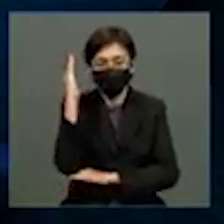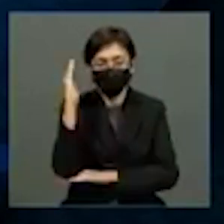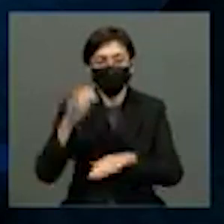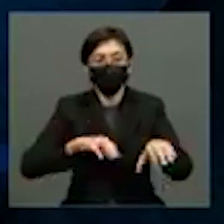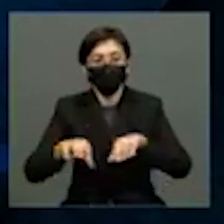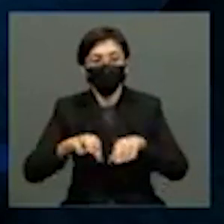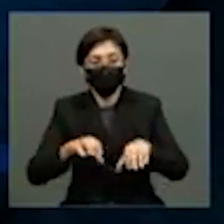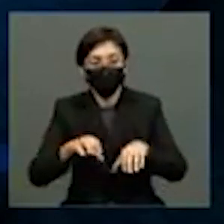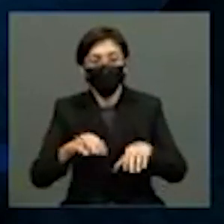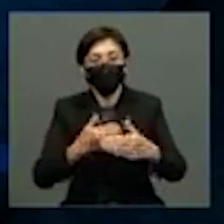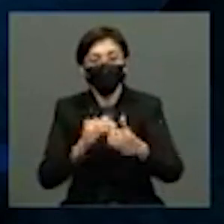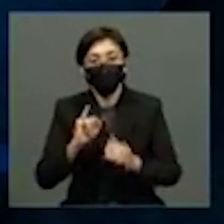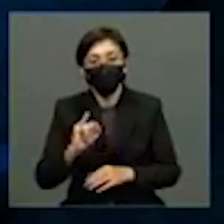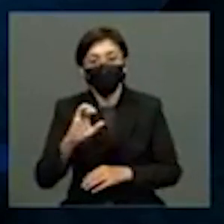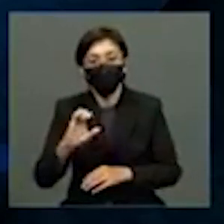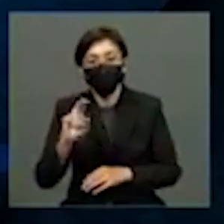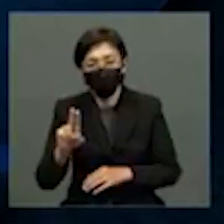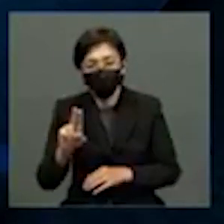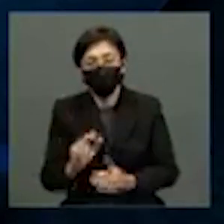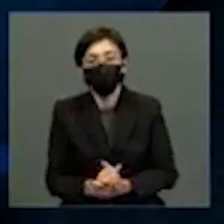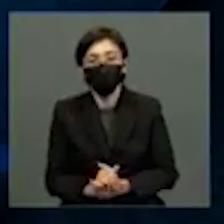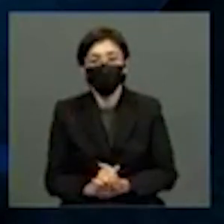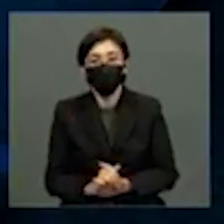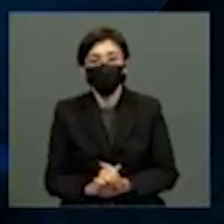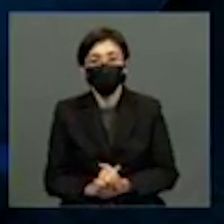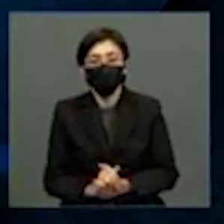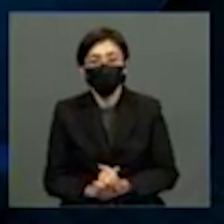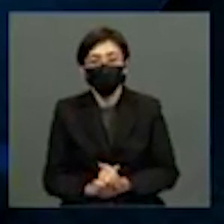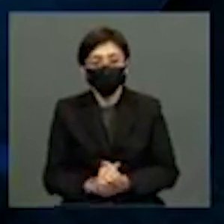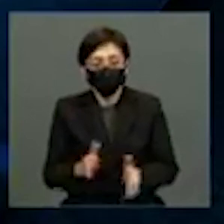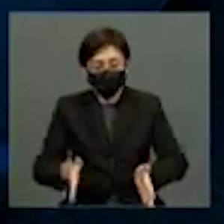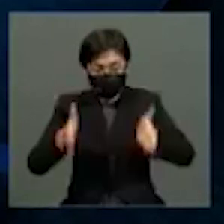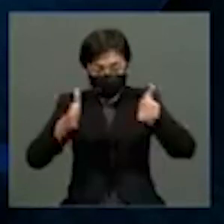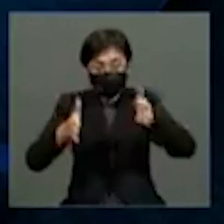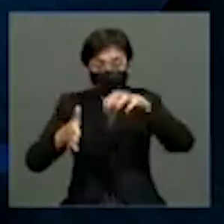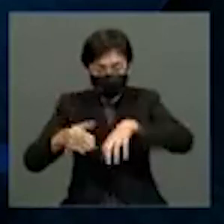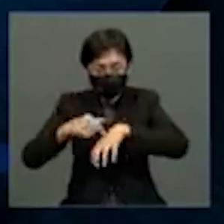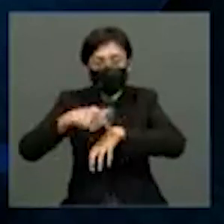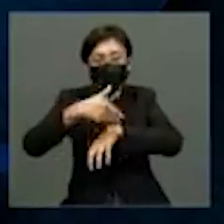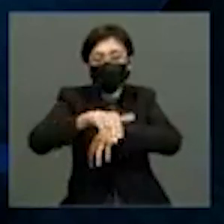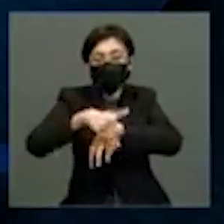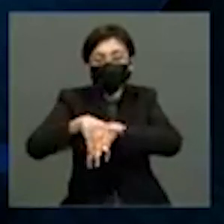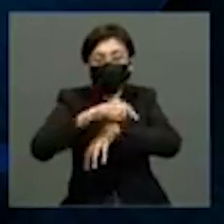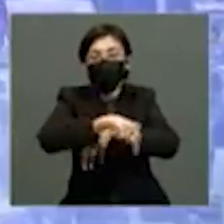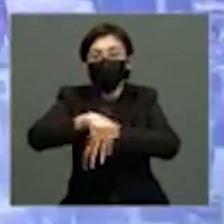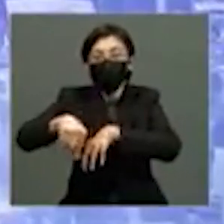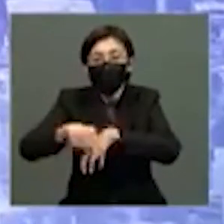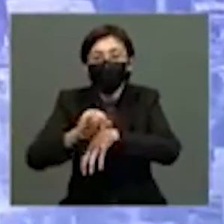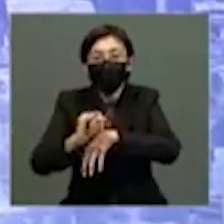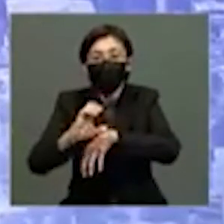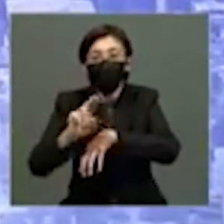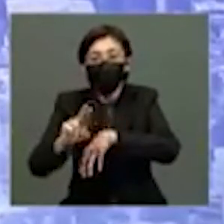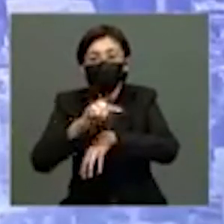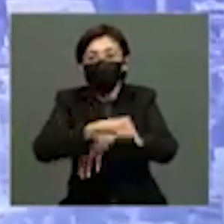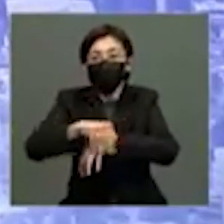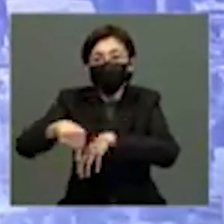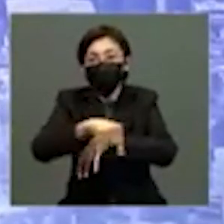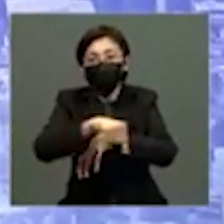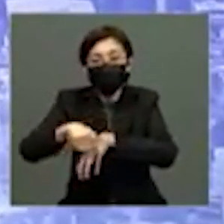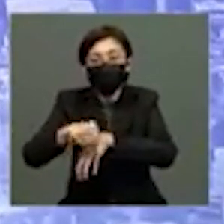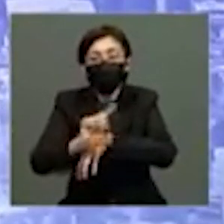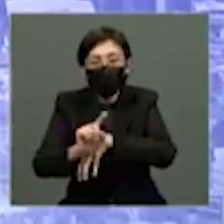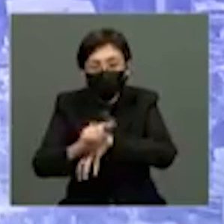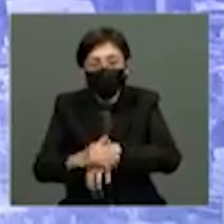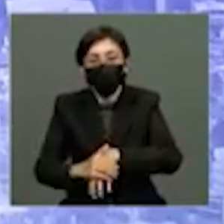ทำ ICU นอกอาคารได้ที่เขาเรียกว่า ICU สนามแต่เขาบอกไม่อยากให้เรียก ICU สนามเพราะว่าทุกอย่